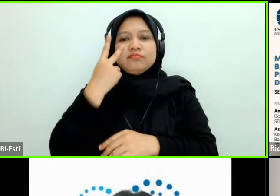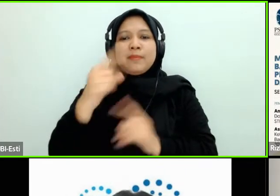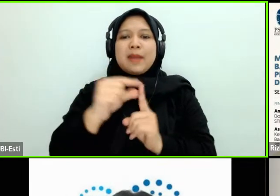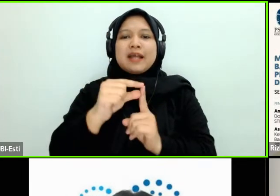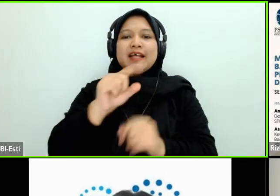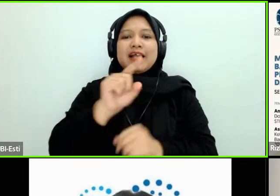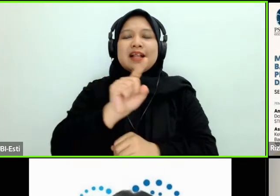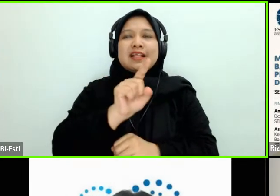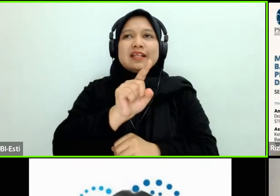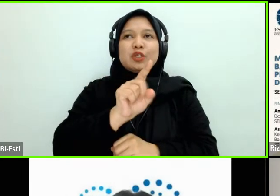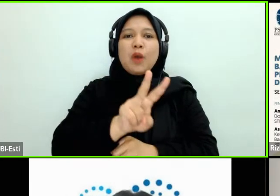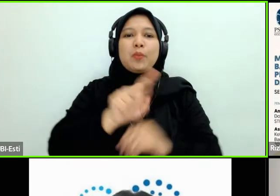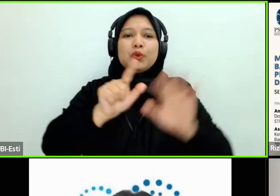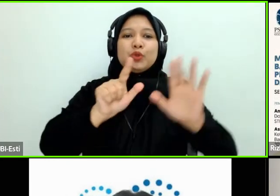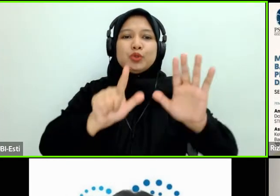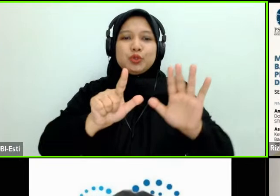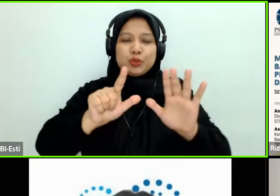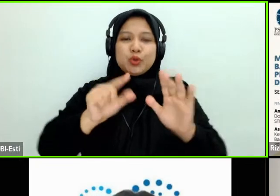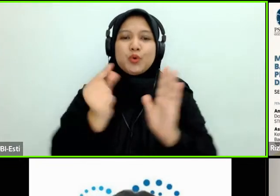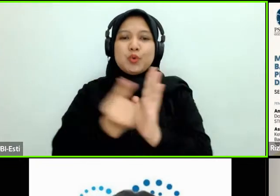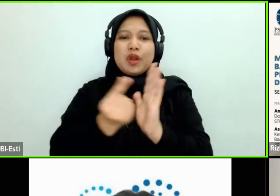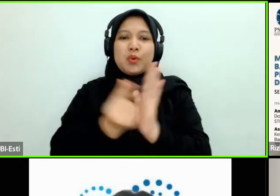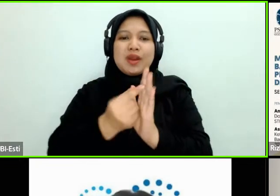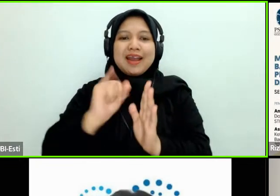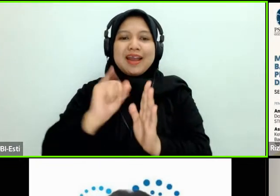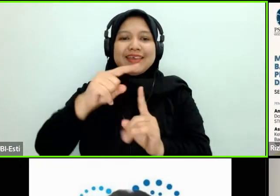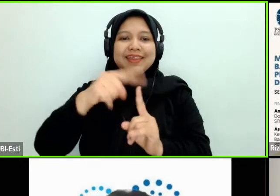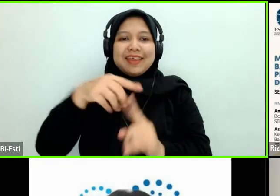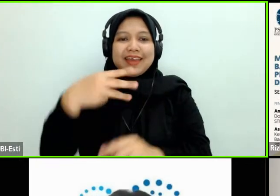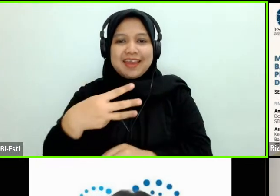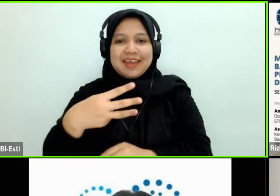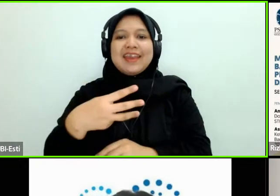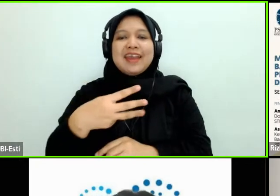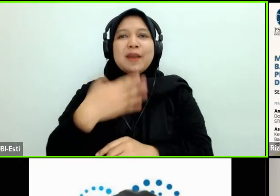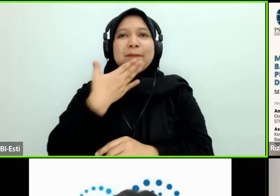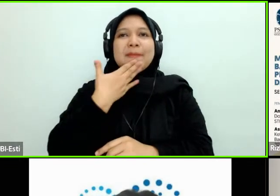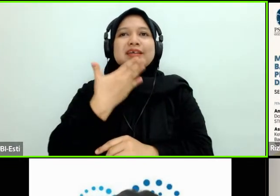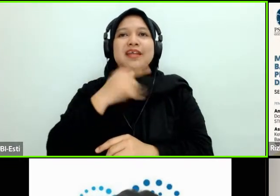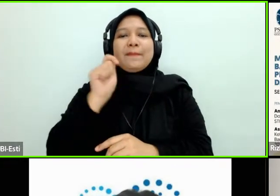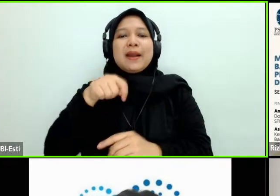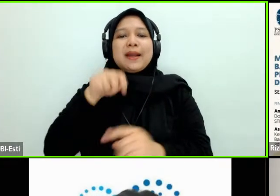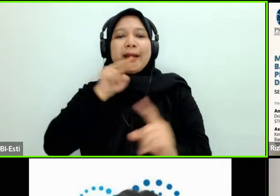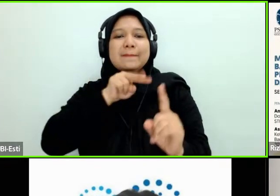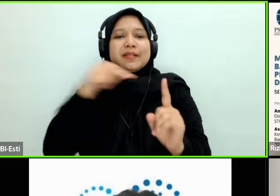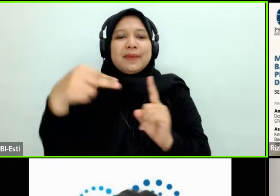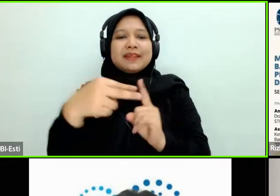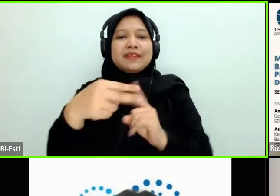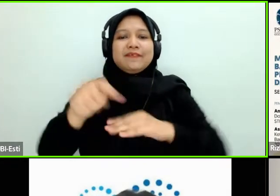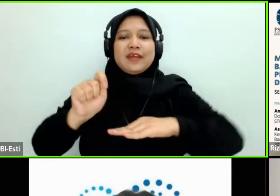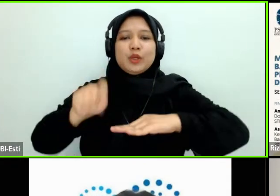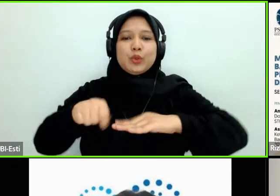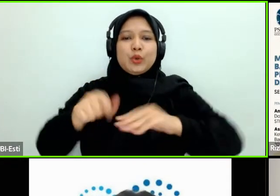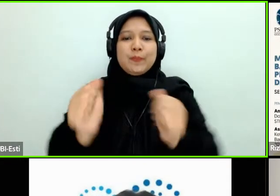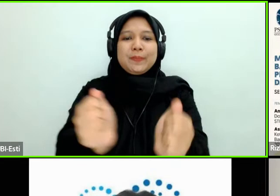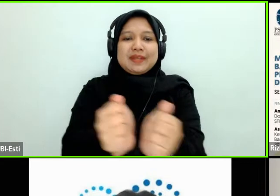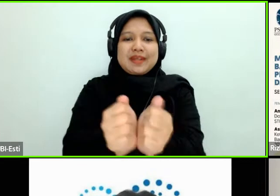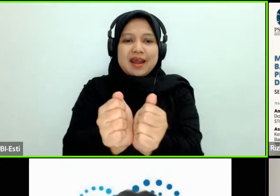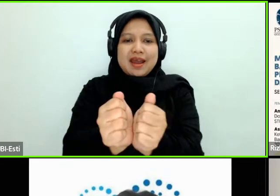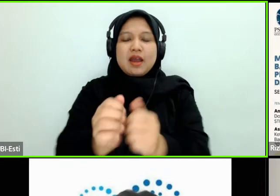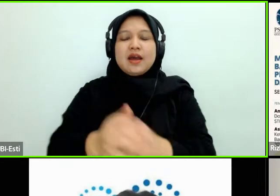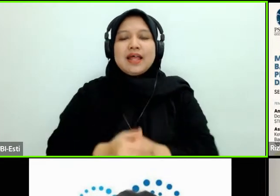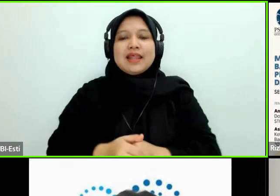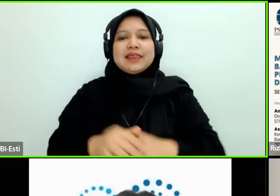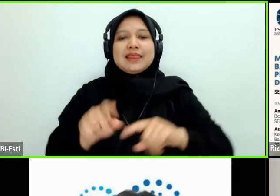ite itu terutama dari perspektif hukum pidana ya tapi mbaknya yang kita ketahui